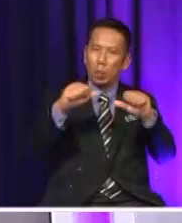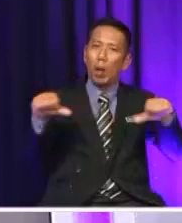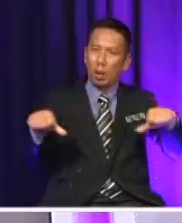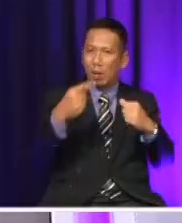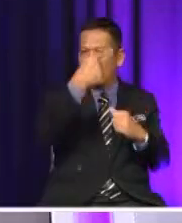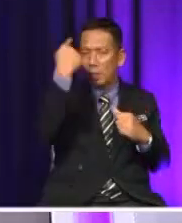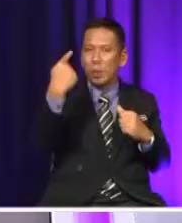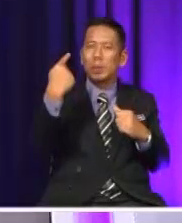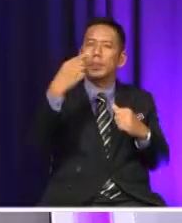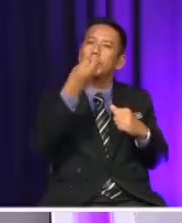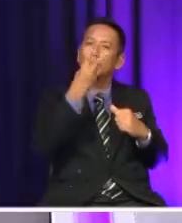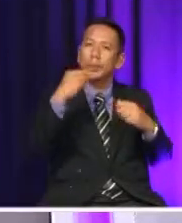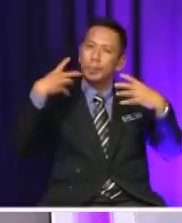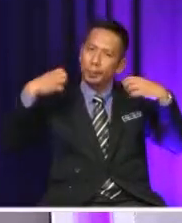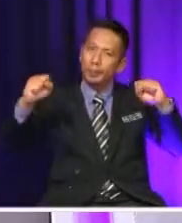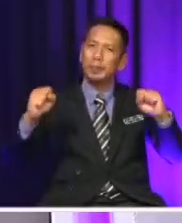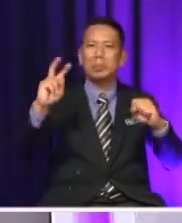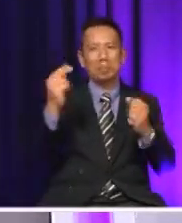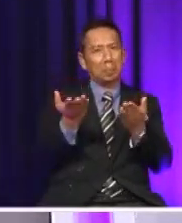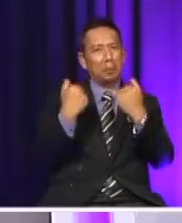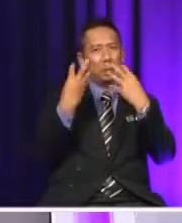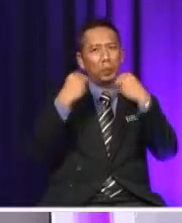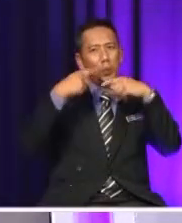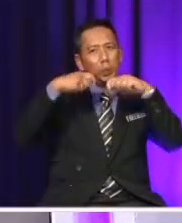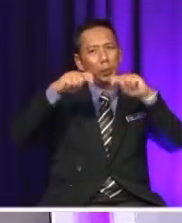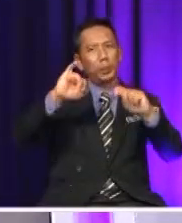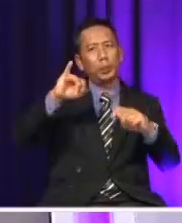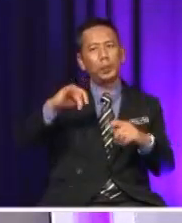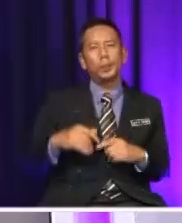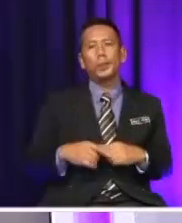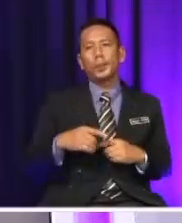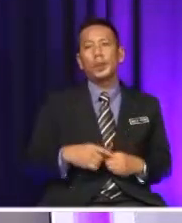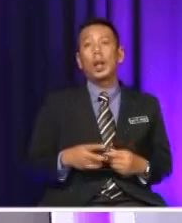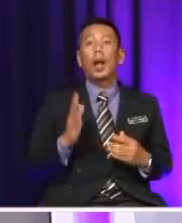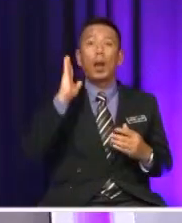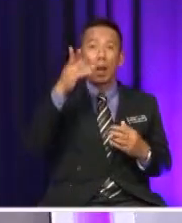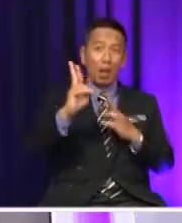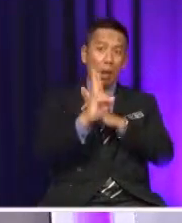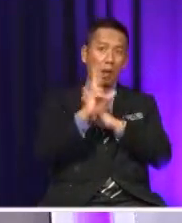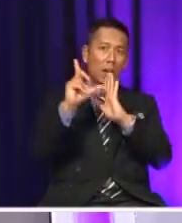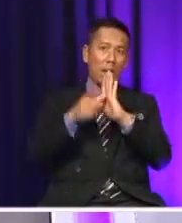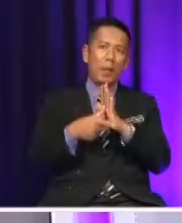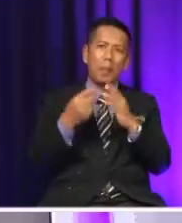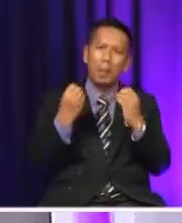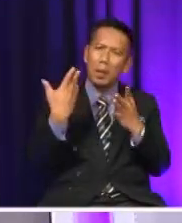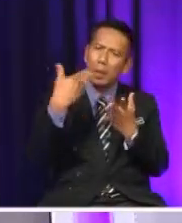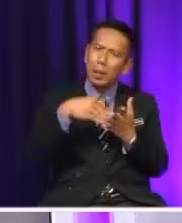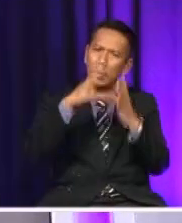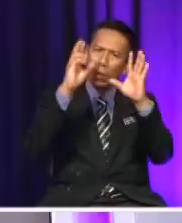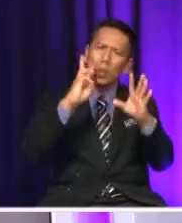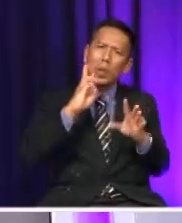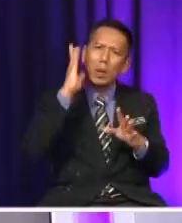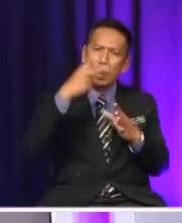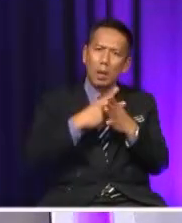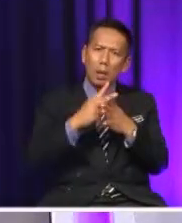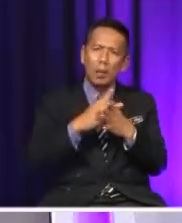sebalik nanti saya enggak coba-coba kesehatan ya dan kita akan melihat sebentar banyak lagi cewek gua masih